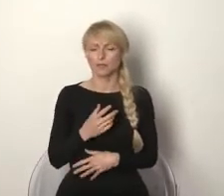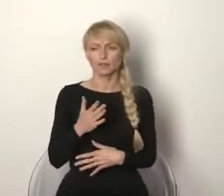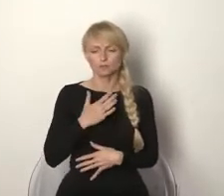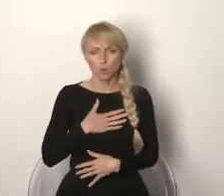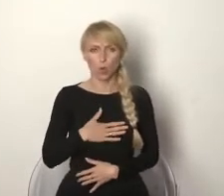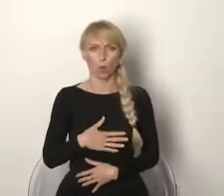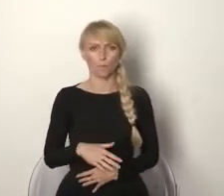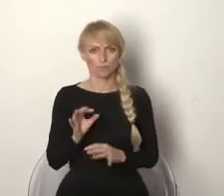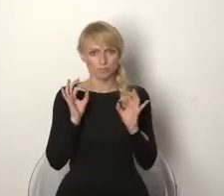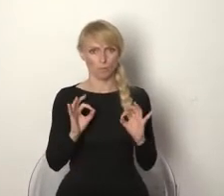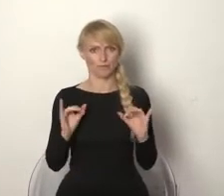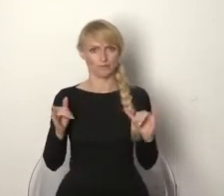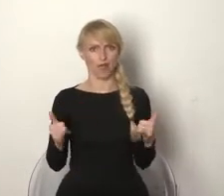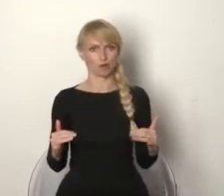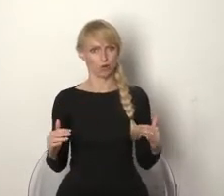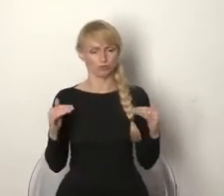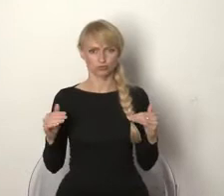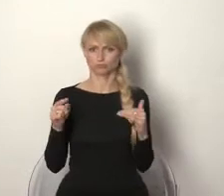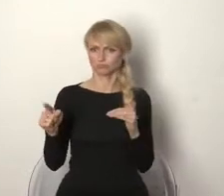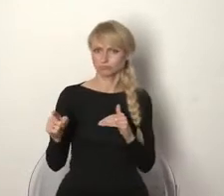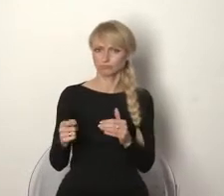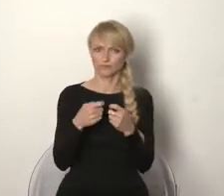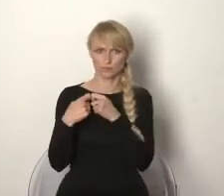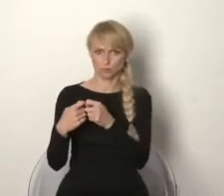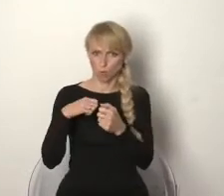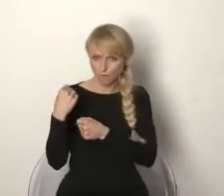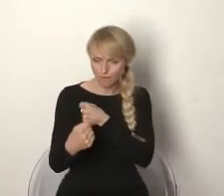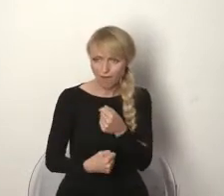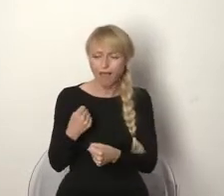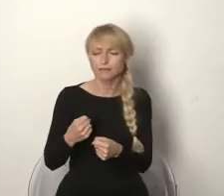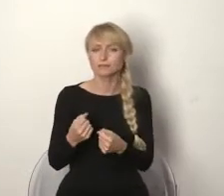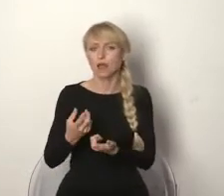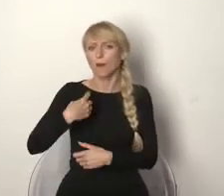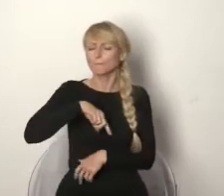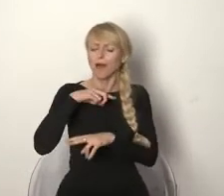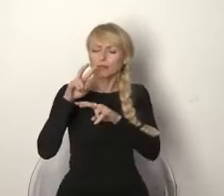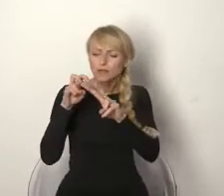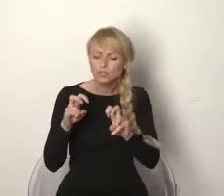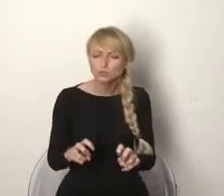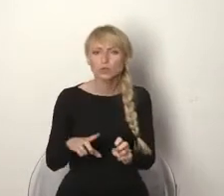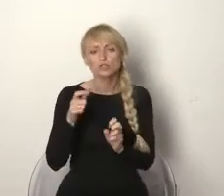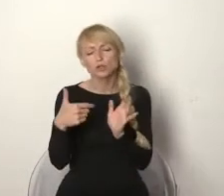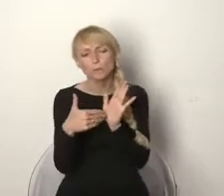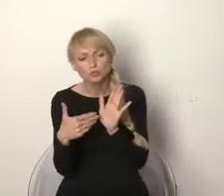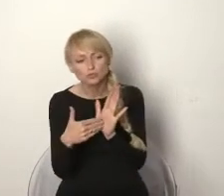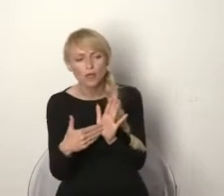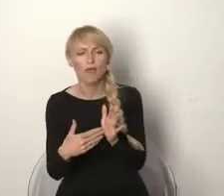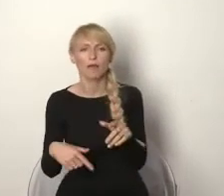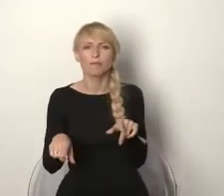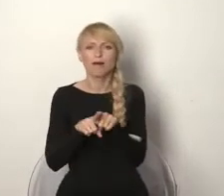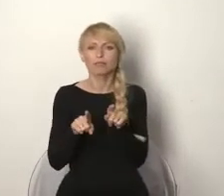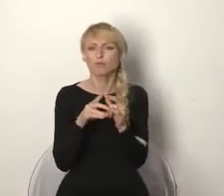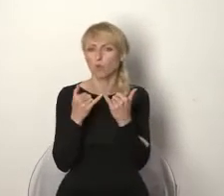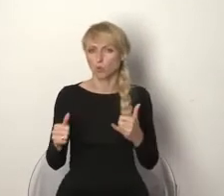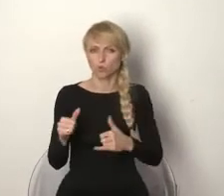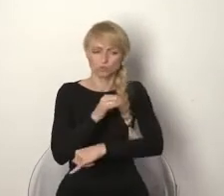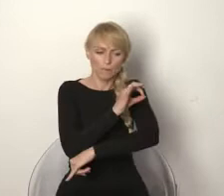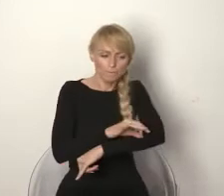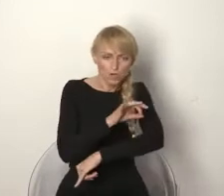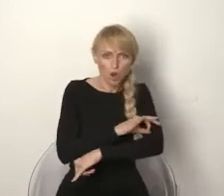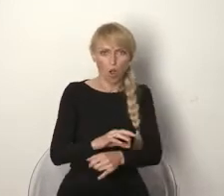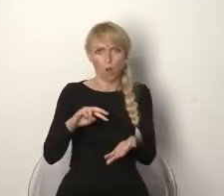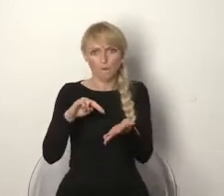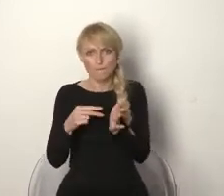współpracy. Znamy się dobrze, analizujemy różne możliwości, potrzeby i też staramy się łączyć różne inicjatywy po to, żeby